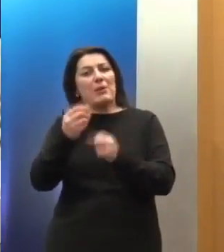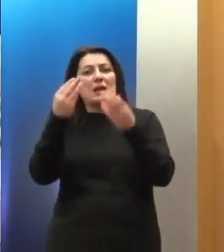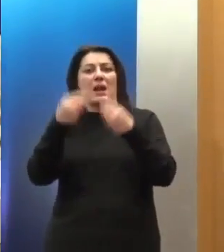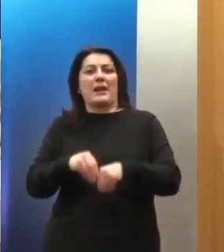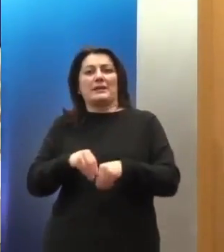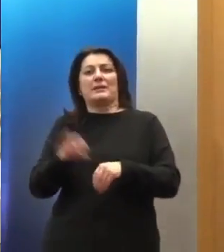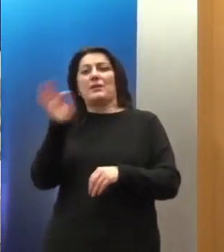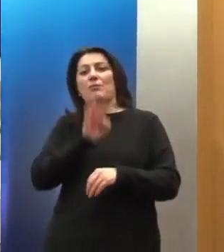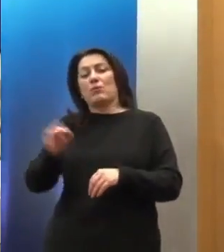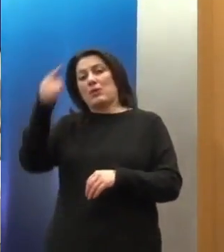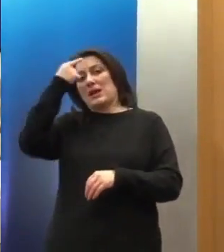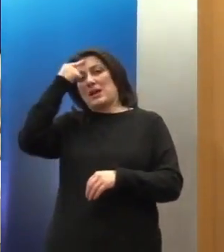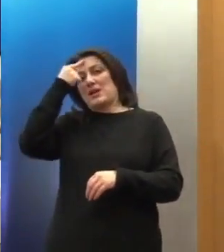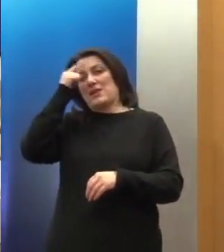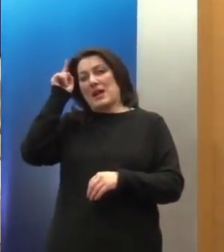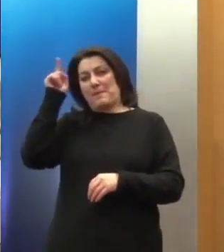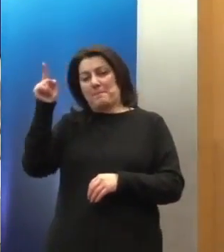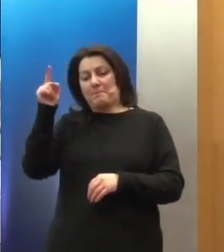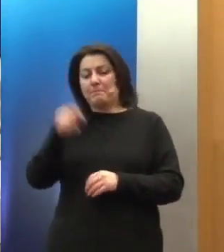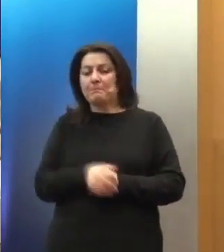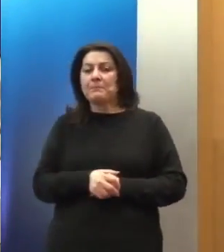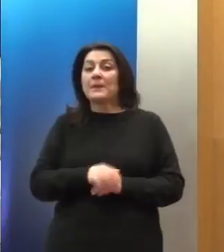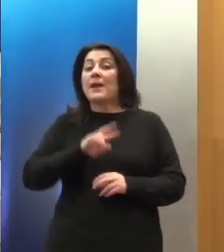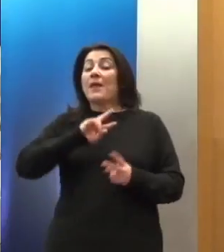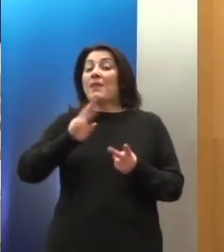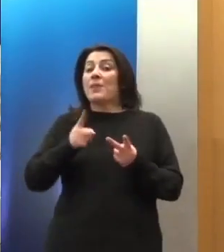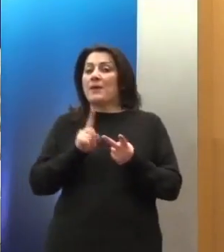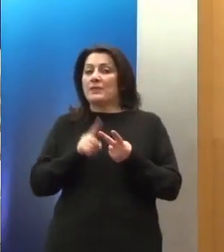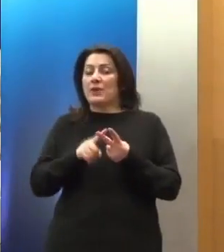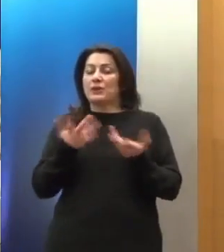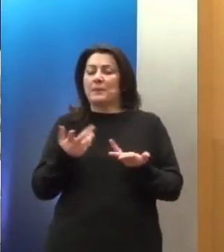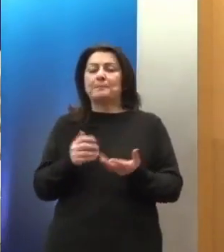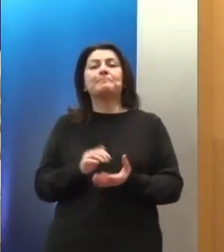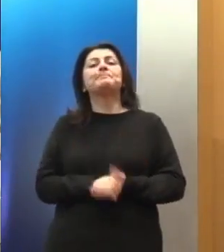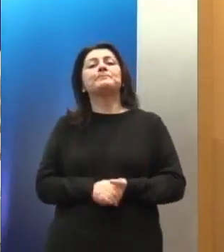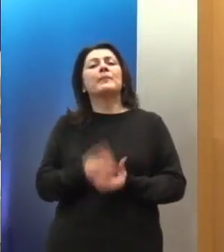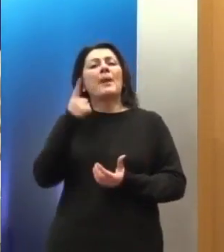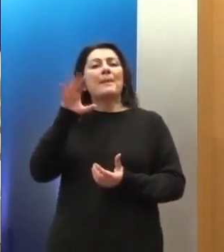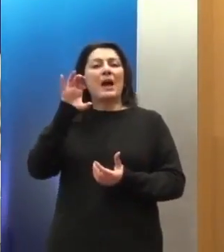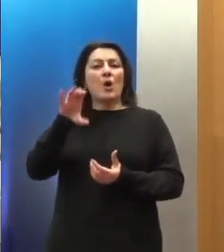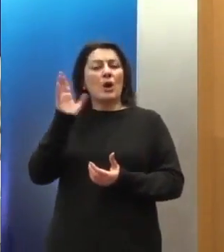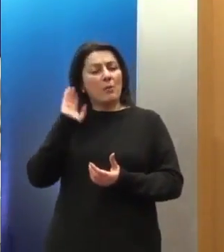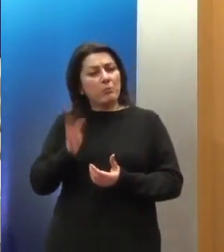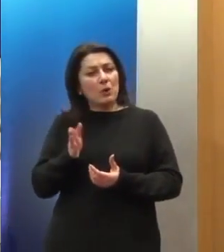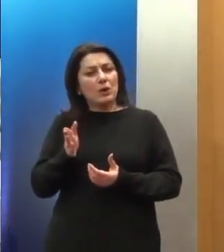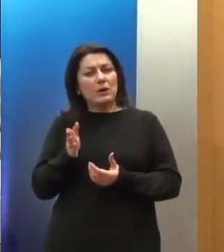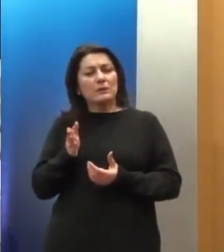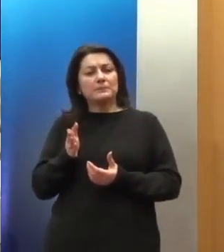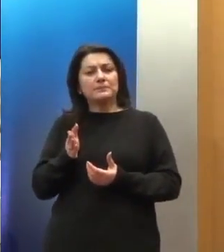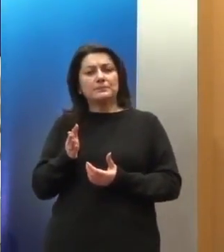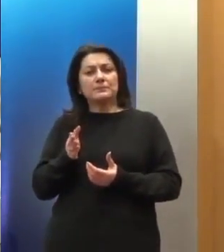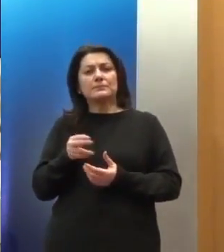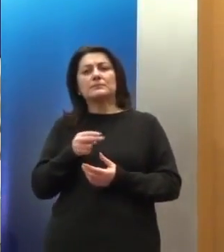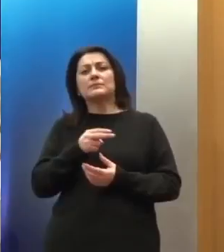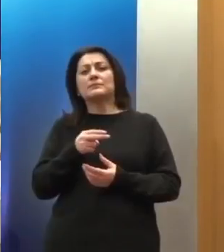δεύτερη πιθανότητα, μια χώρα μπορεί να εφαρμόσει το